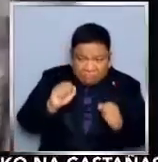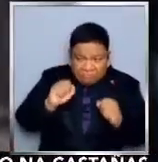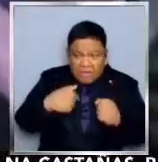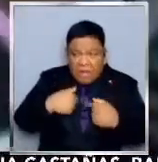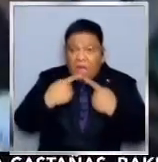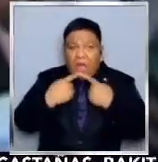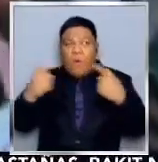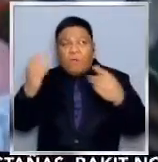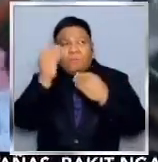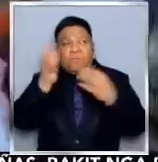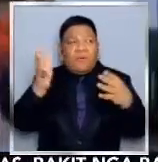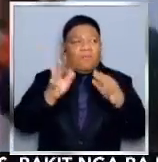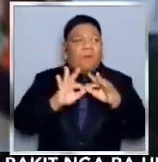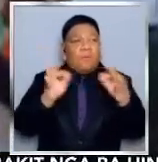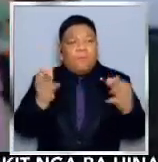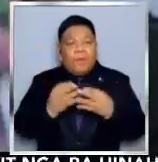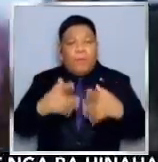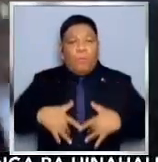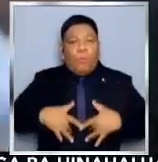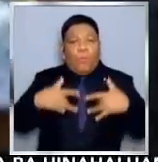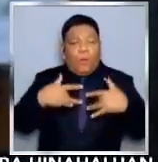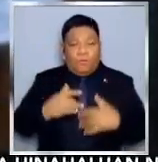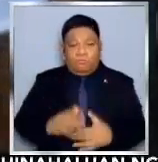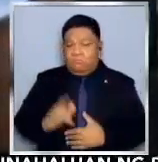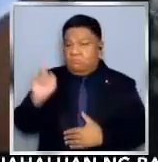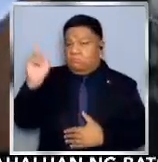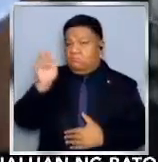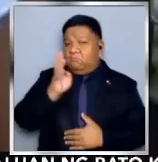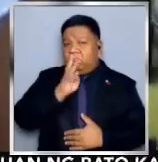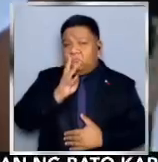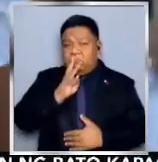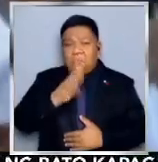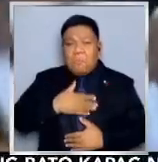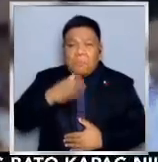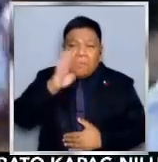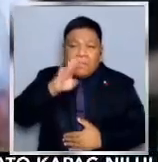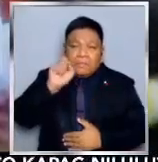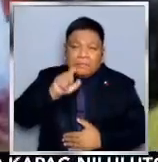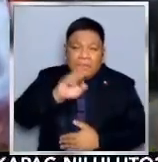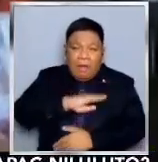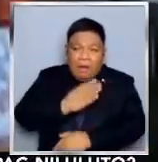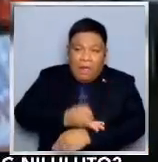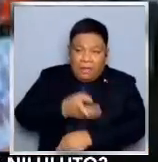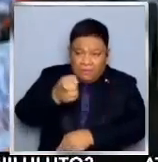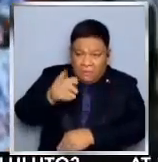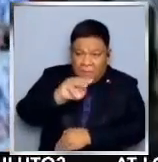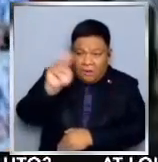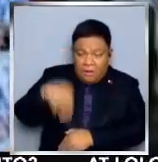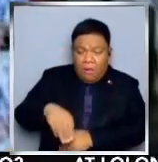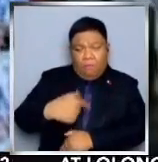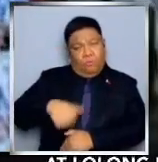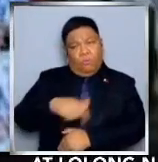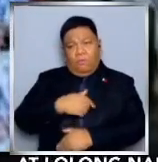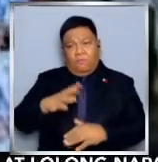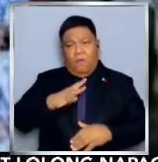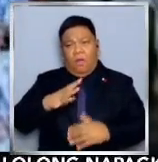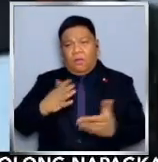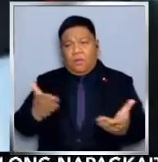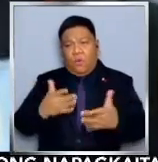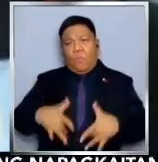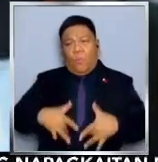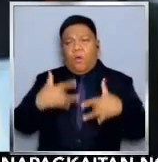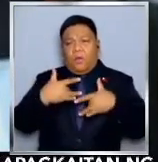sila. Kapatid ko at saka mga anak ko dyan sa Maynila. Okay lang kami dito, mga buhay kami.